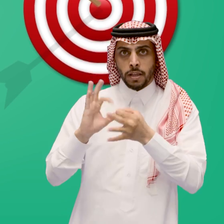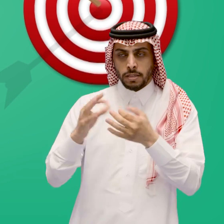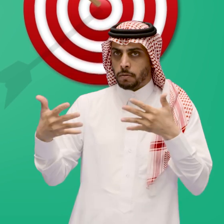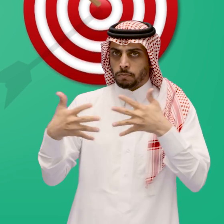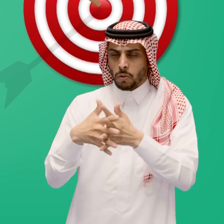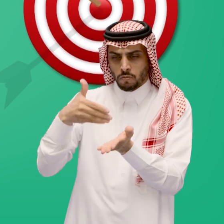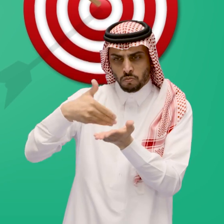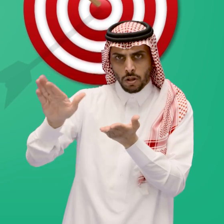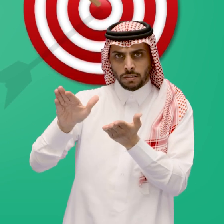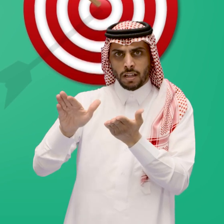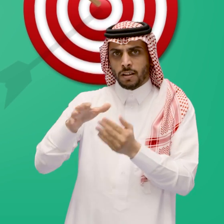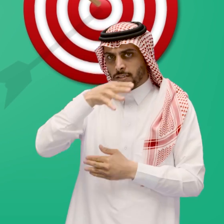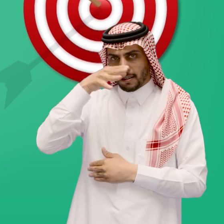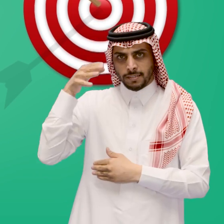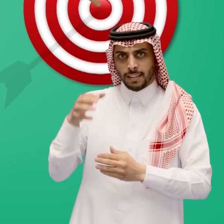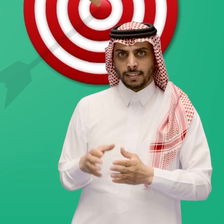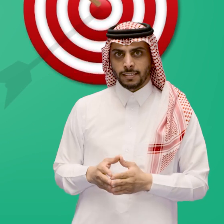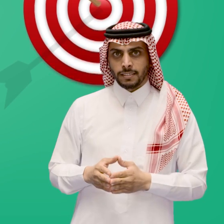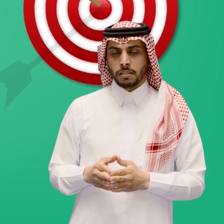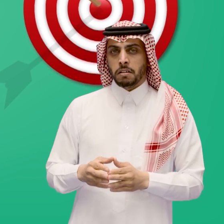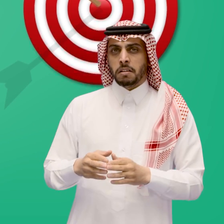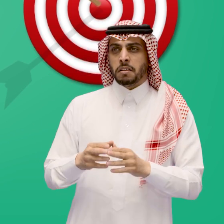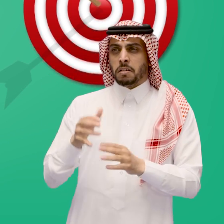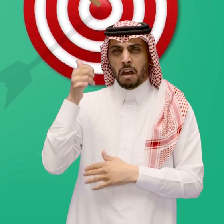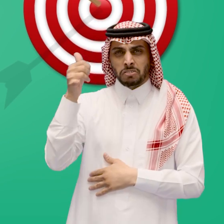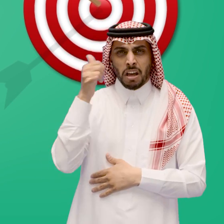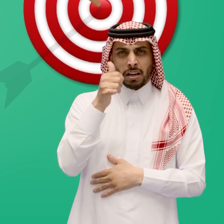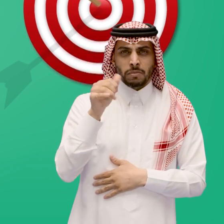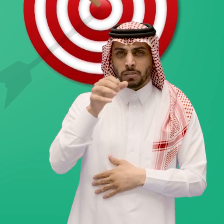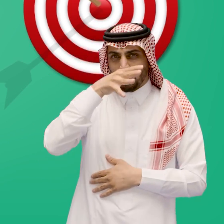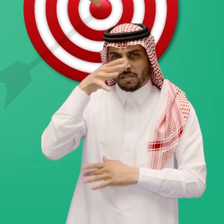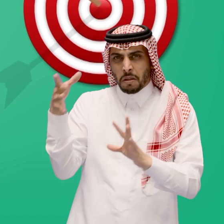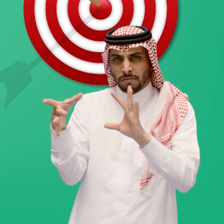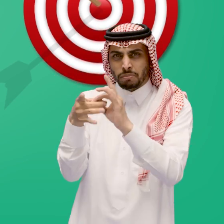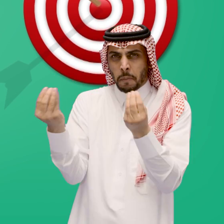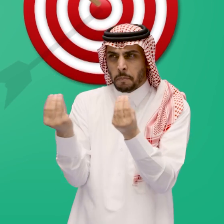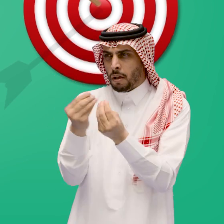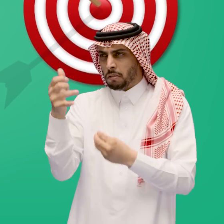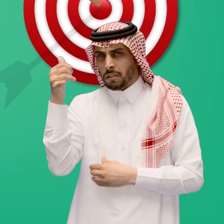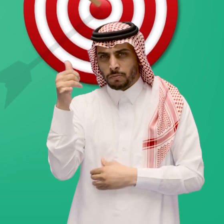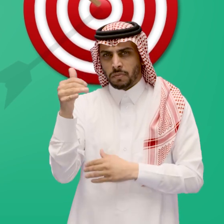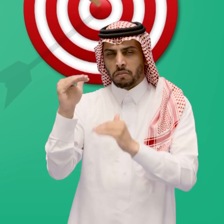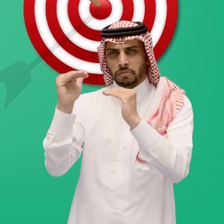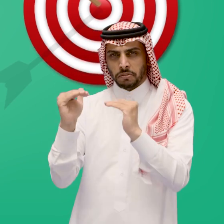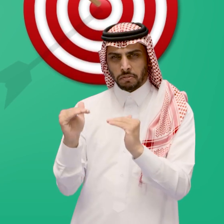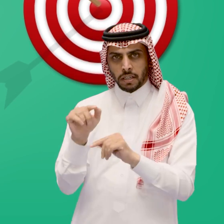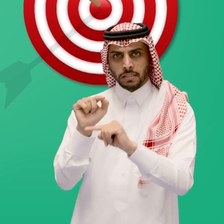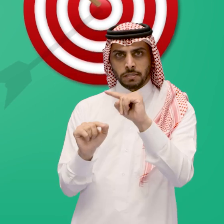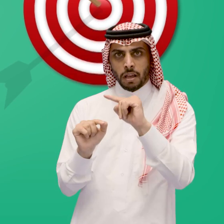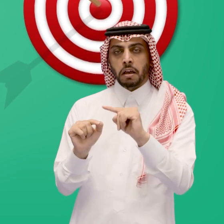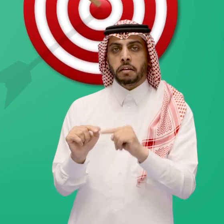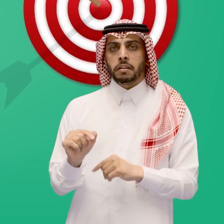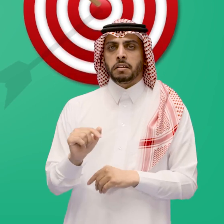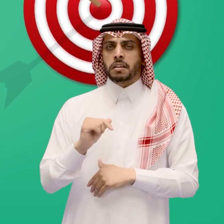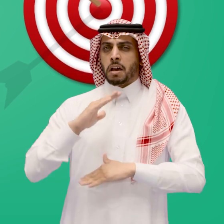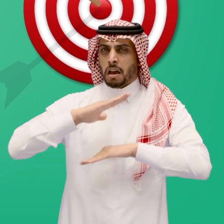مجال مكافحة المخدرات، خفض الجرائم المرتبطة بتعاطي المخدرات من قبل الشباب، تعزيز